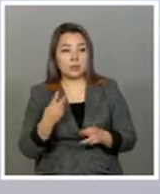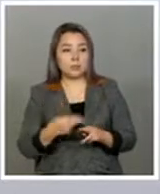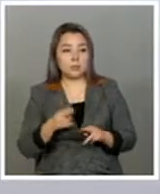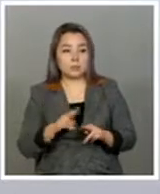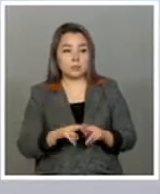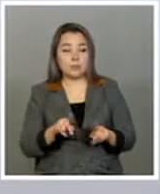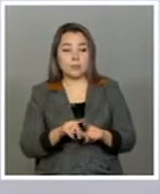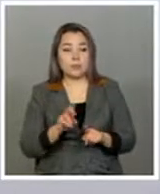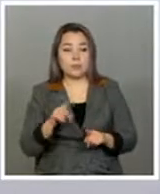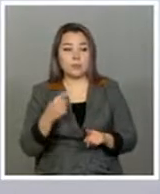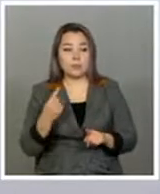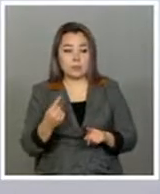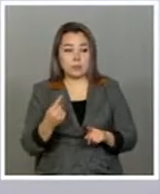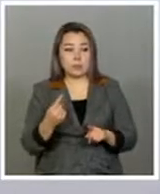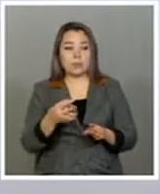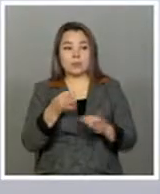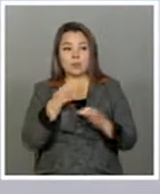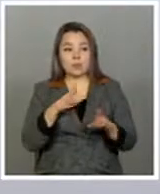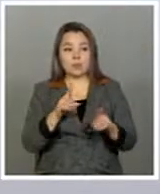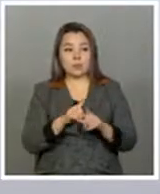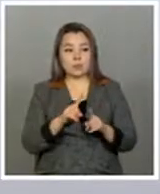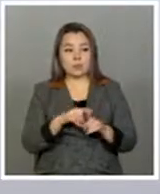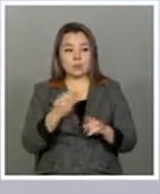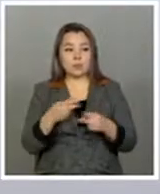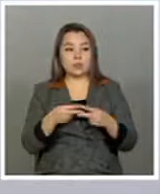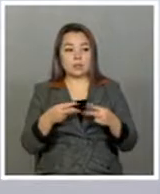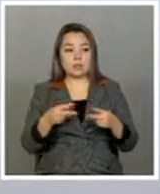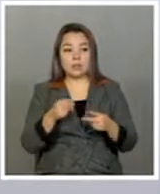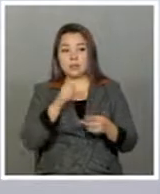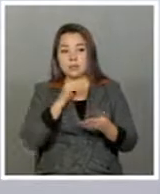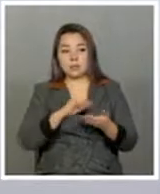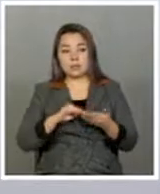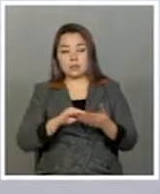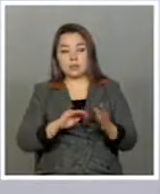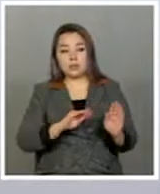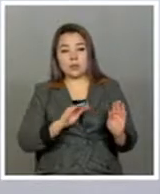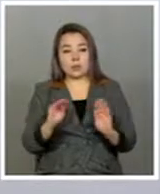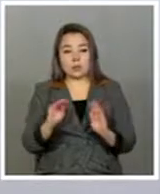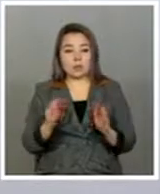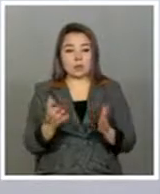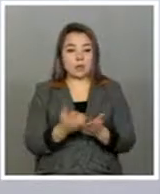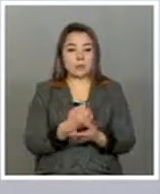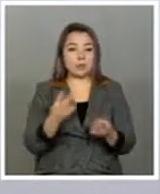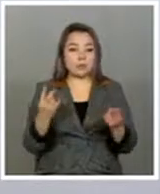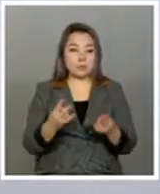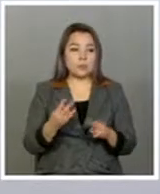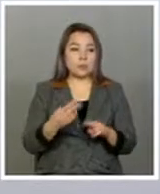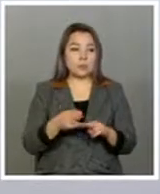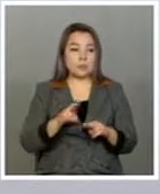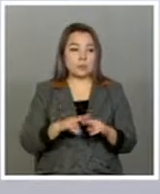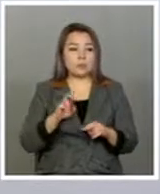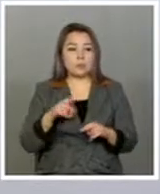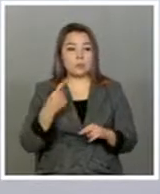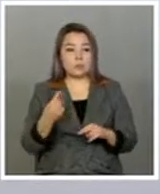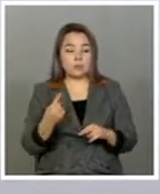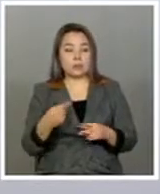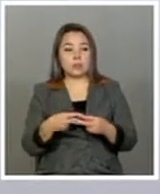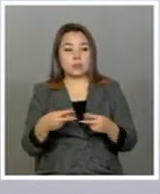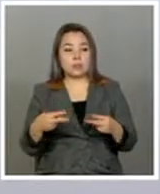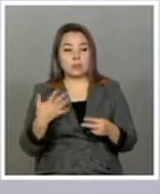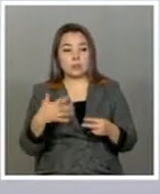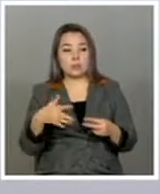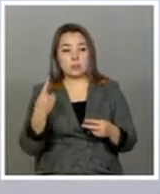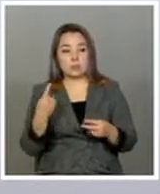Енді B1-ді кез келген теңдеуіне алып барып қою арқылы табады екеміз. Сонда B1 тең, ол